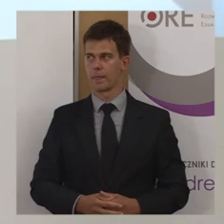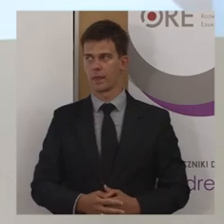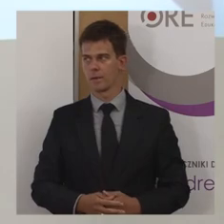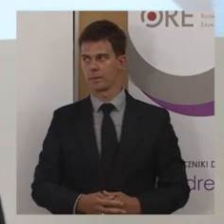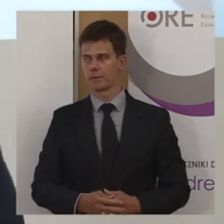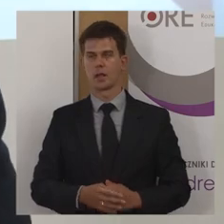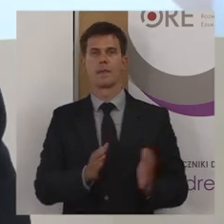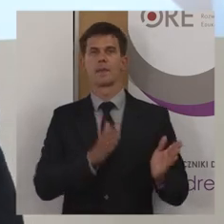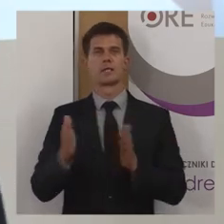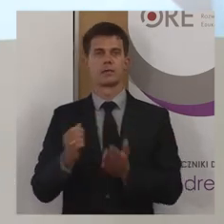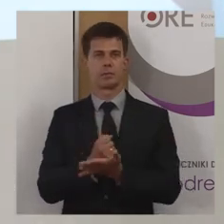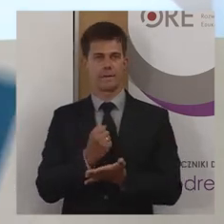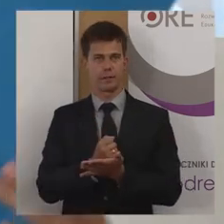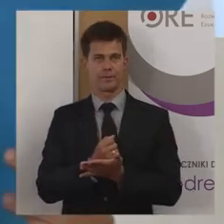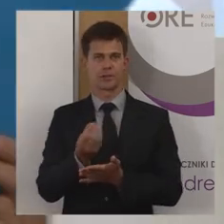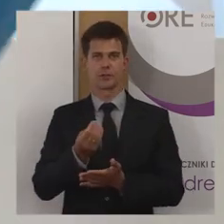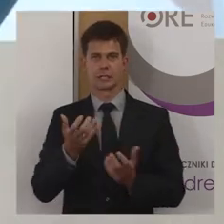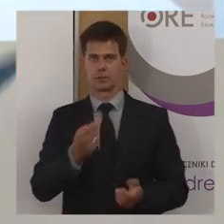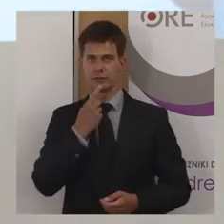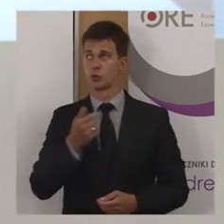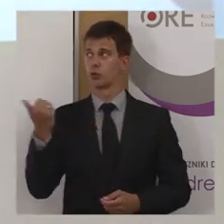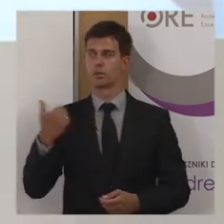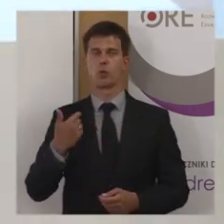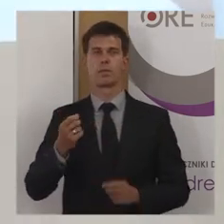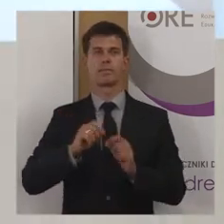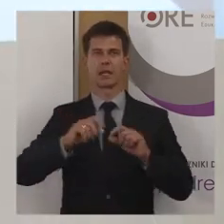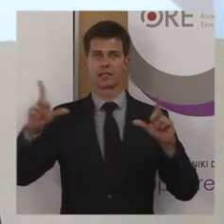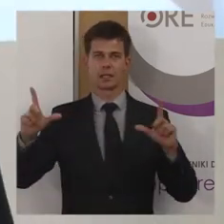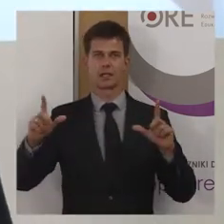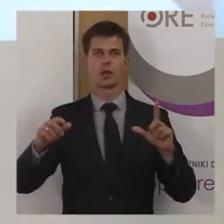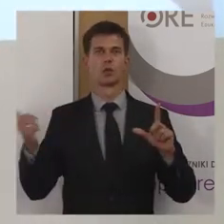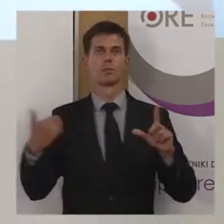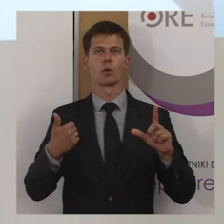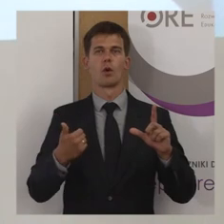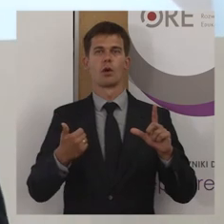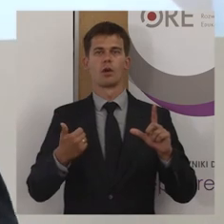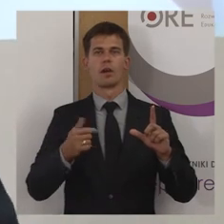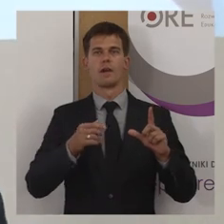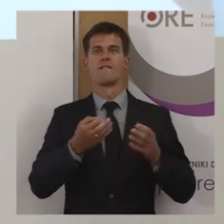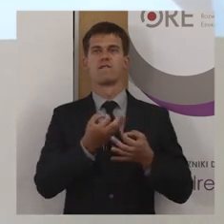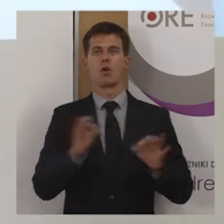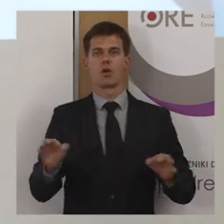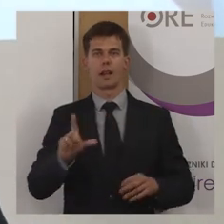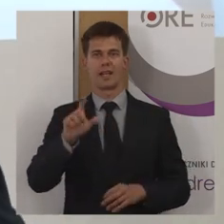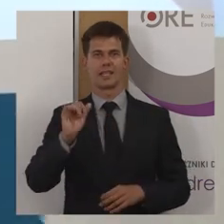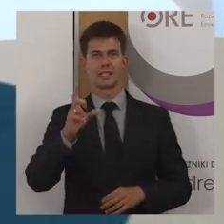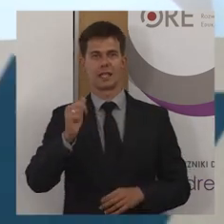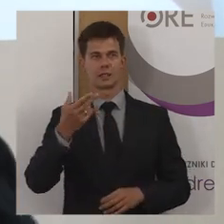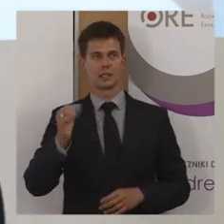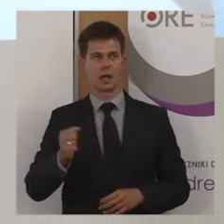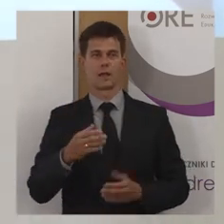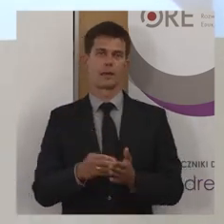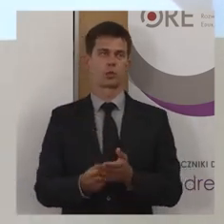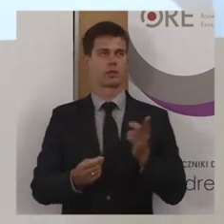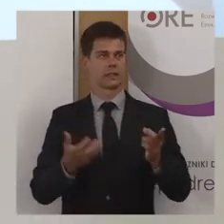I kolejną rzecz, którą chciałem podkreślić ze swojej prezentacji, to ta dostępność na wolnej licencji. Jeżeli pojawi się nowy projekt, czy jeżeli będą